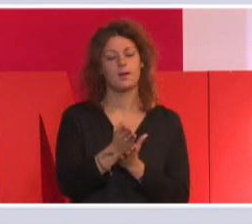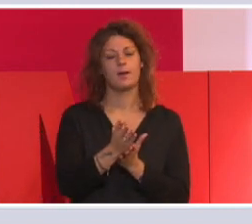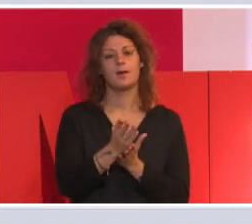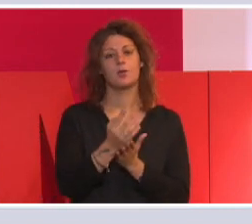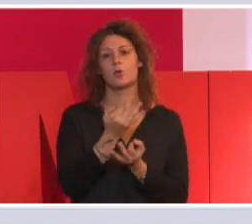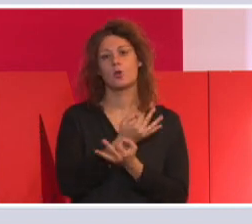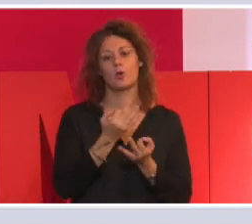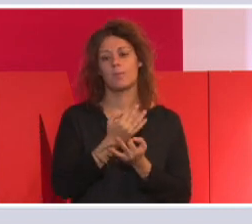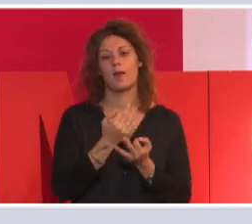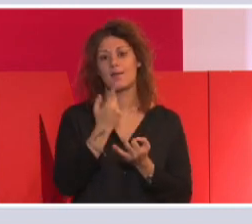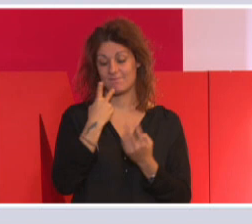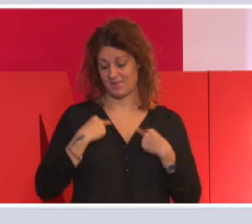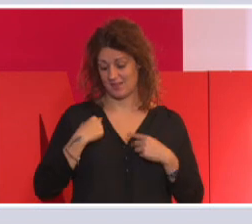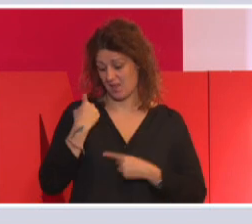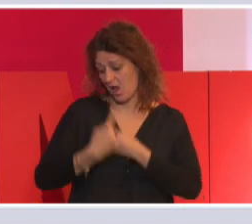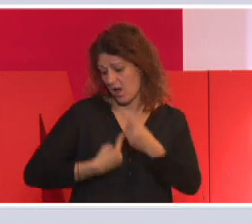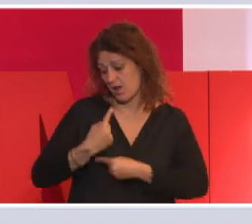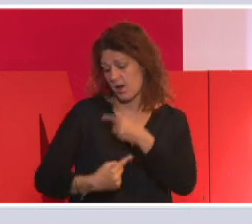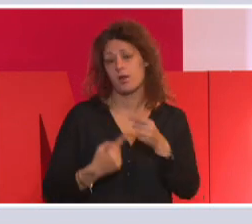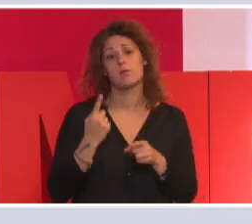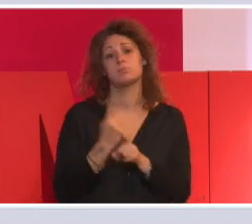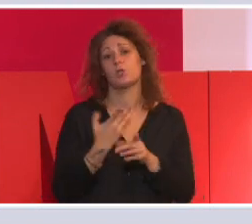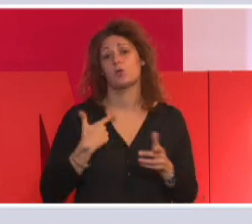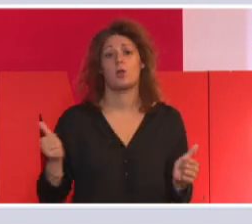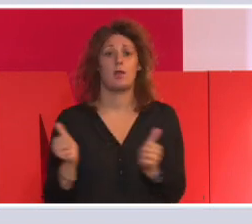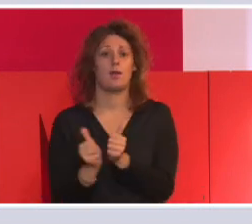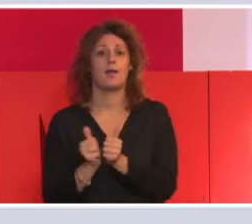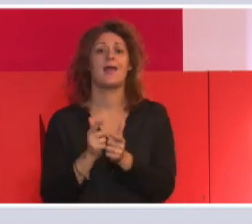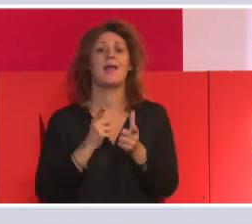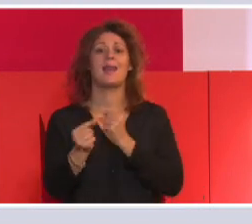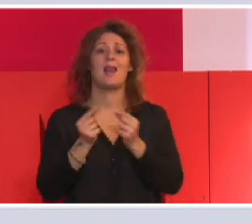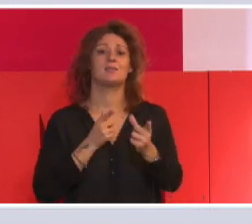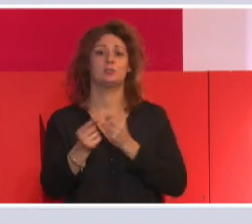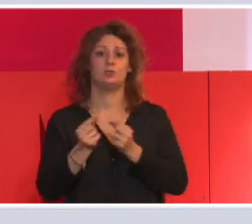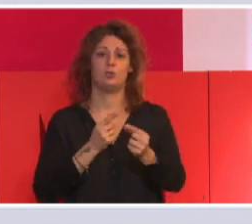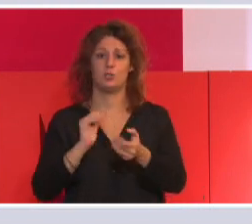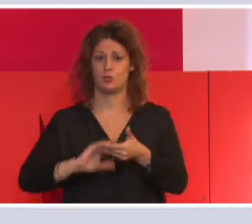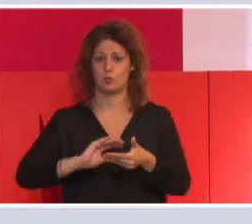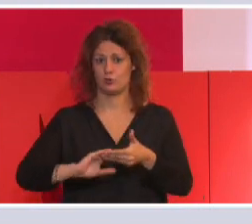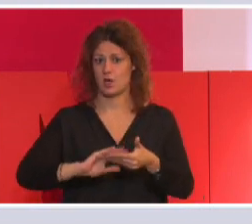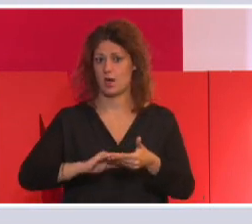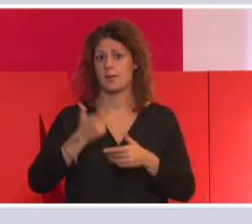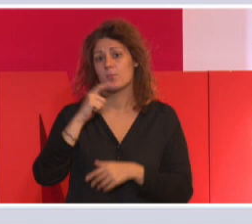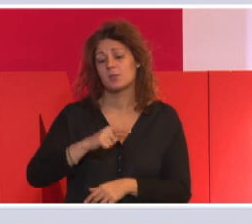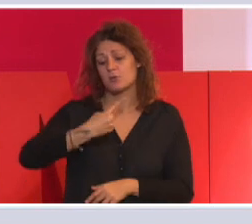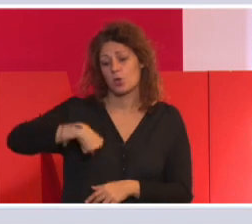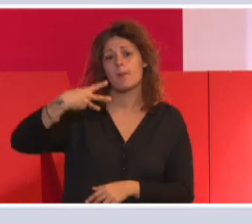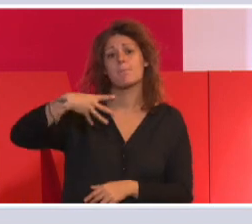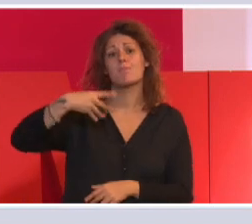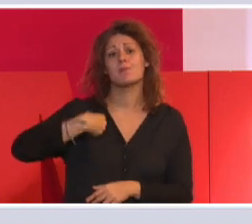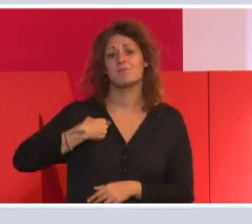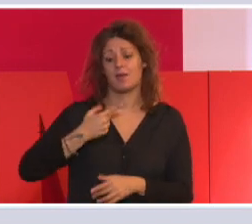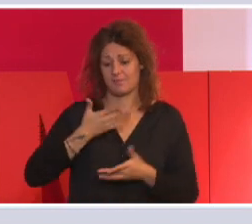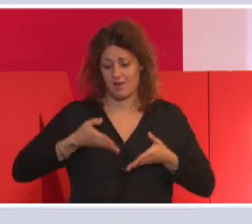sociali come in quanto mammiferi noi diamo la vita alla nostra prole e la relazione che si instaura